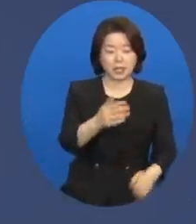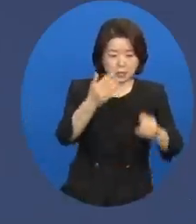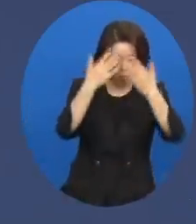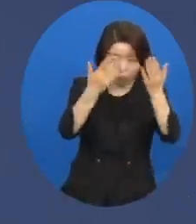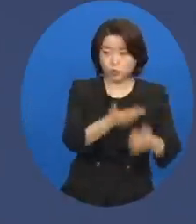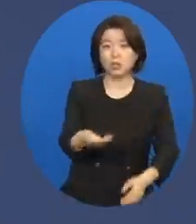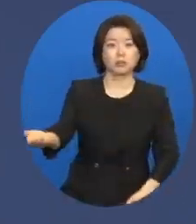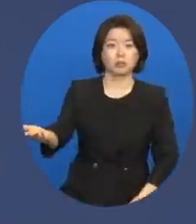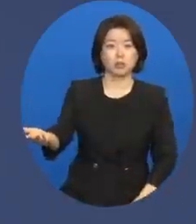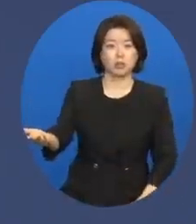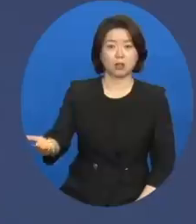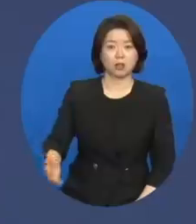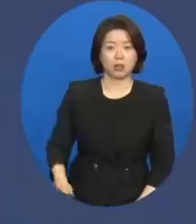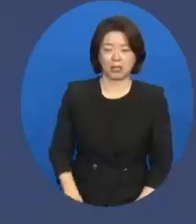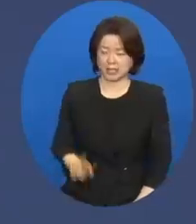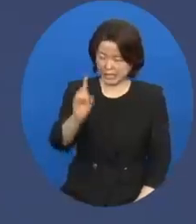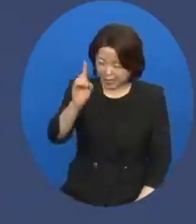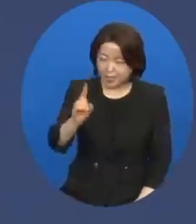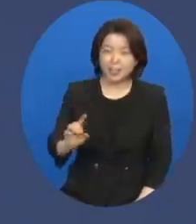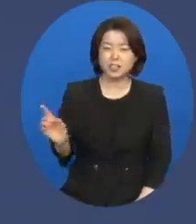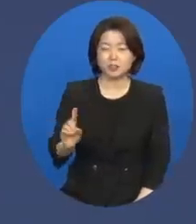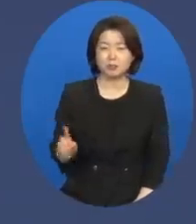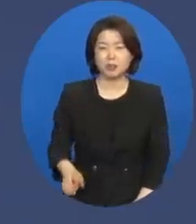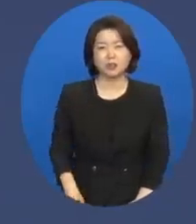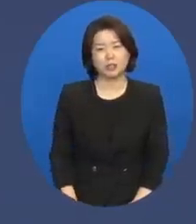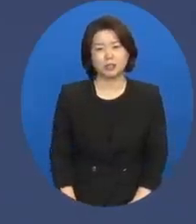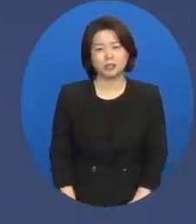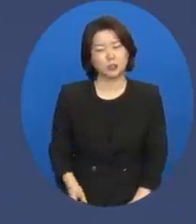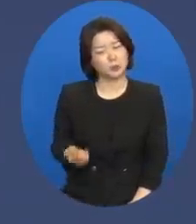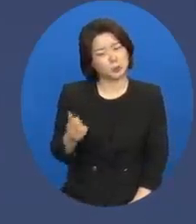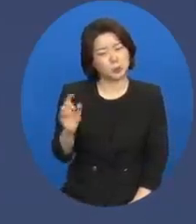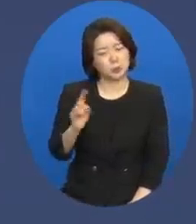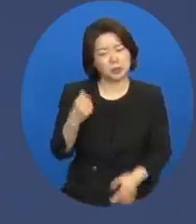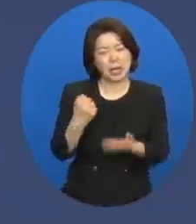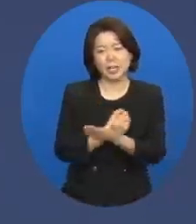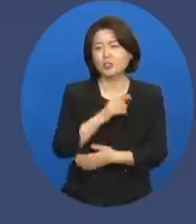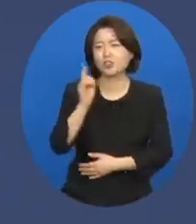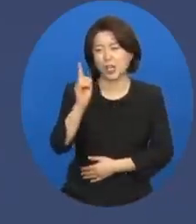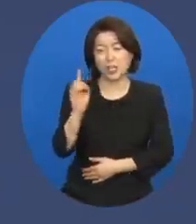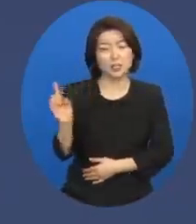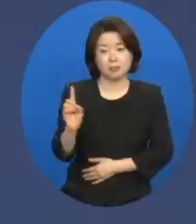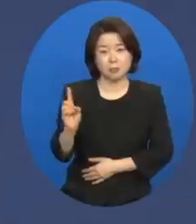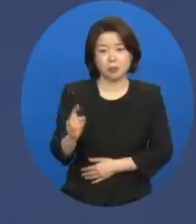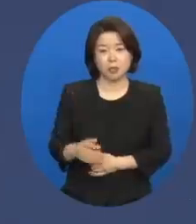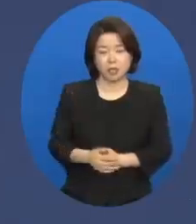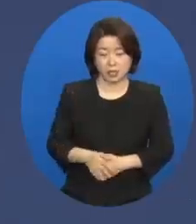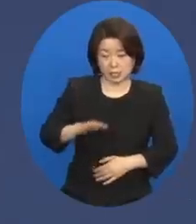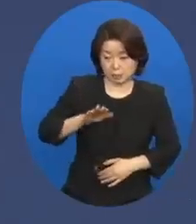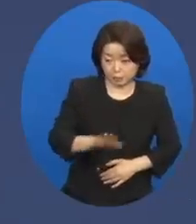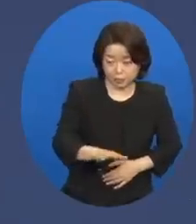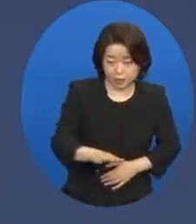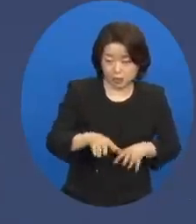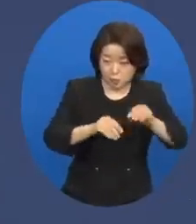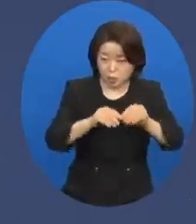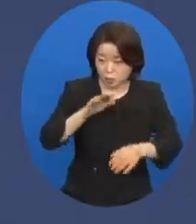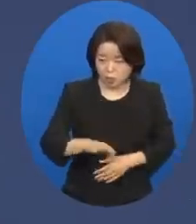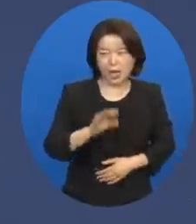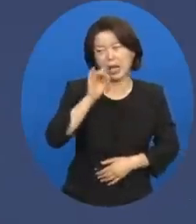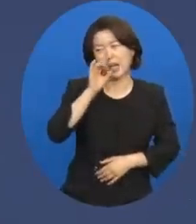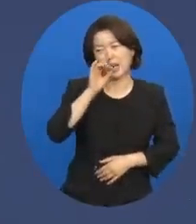드리기로 했습니다. 한 가지 좀 뭐 참 아쉬운 거 하나는 브레이크가 안 듣습니다.